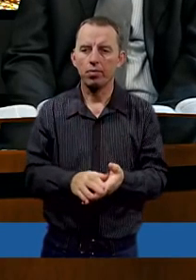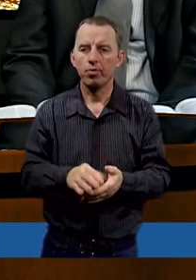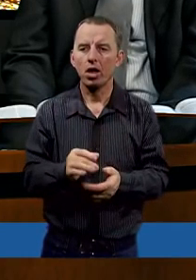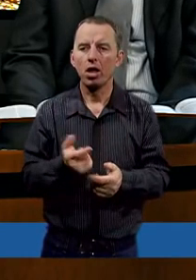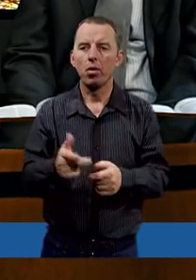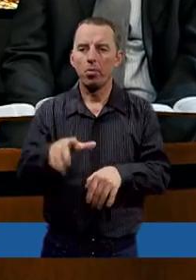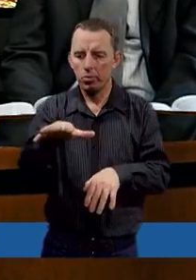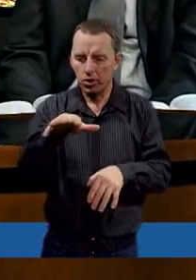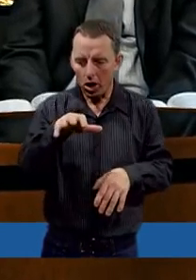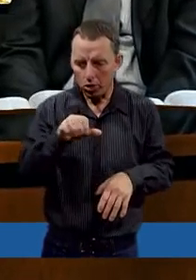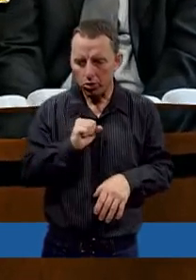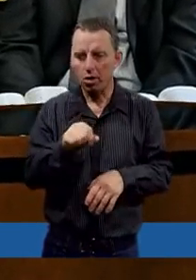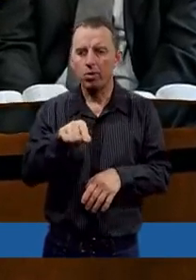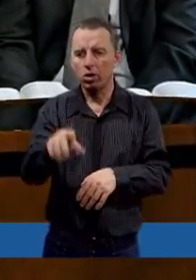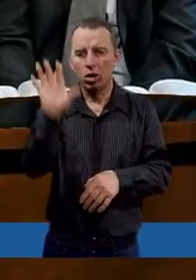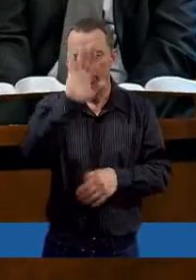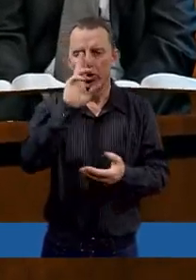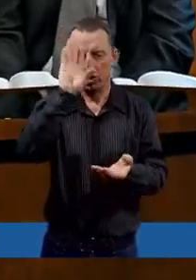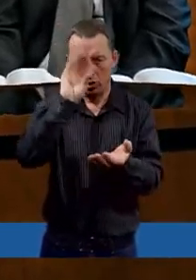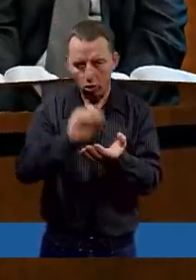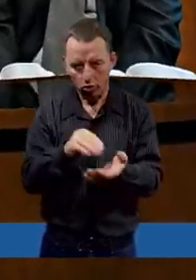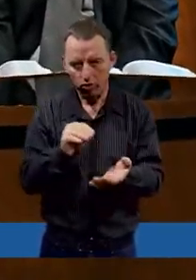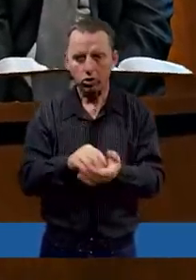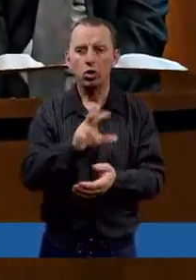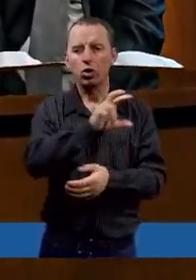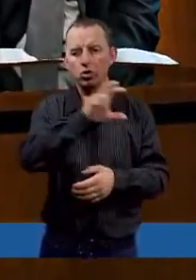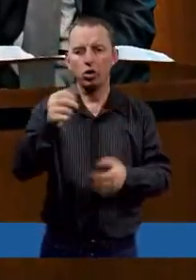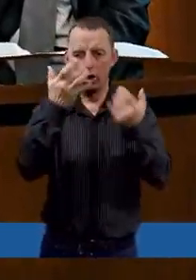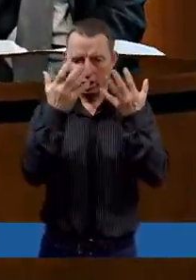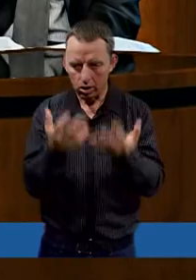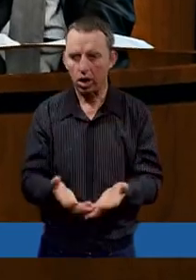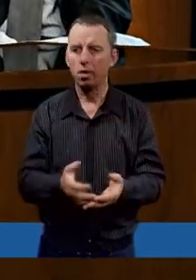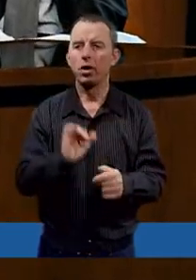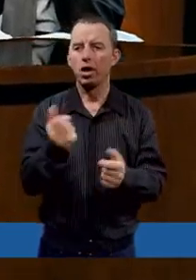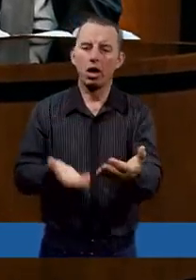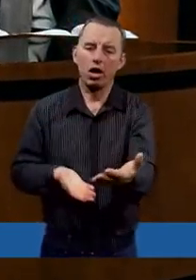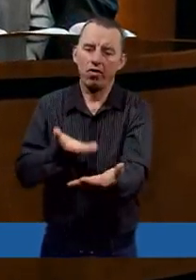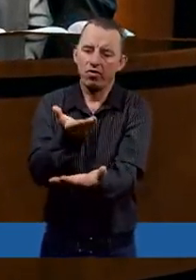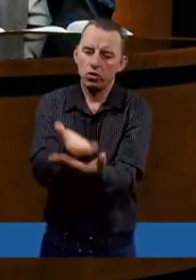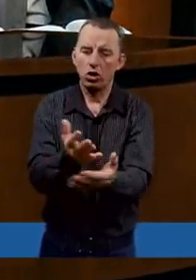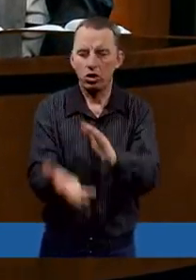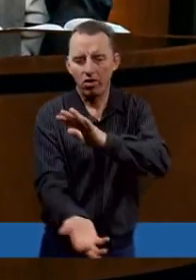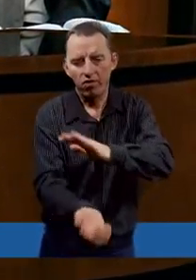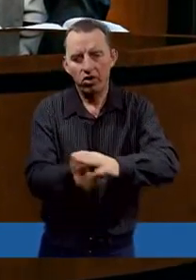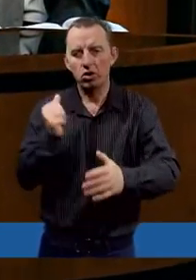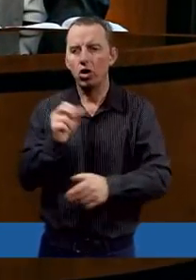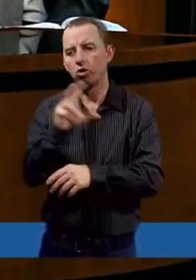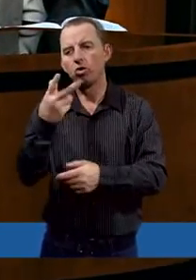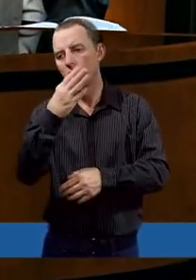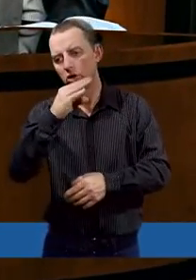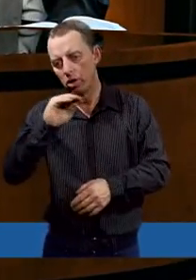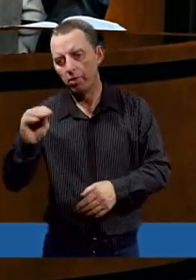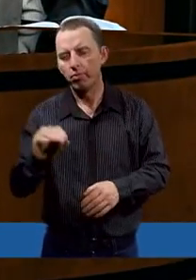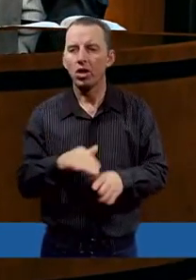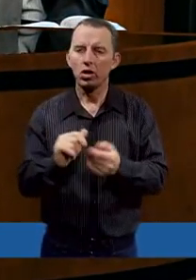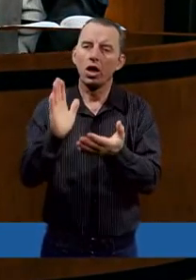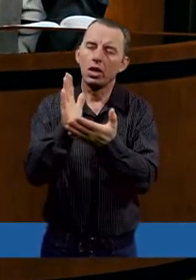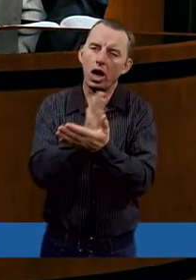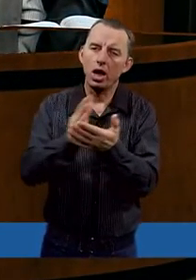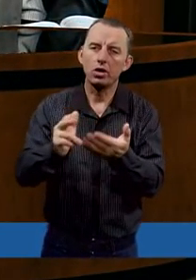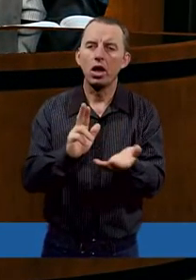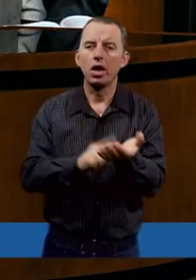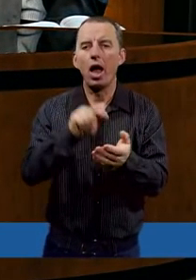jak my właśnie odbierzemy te Boże doświadczenia. Czy chcemy z tego jakieś wnioski wyciągnąć, czy nie? Czy nam zależy na